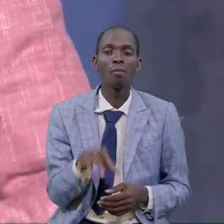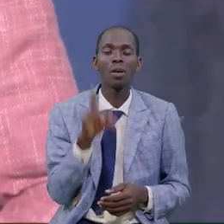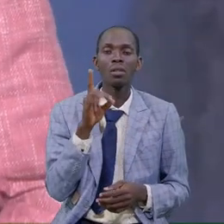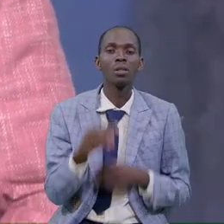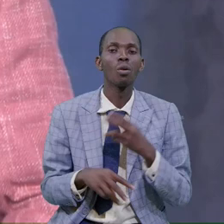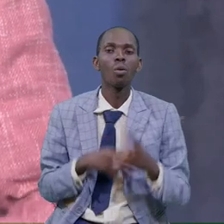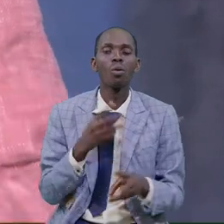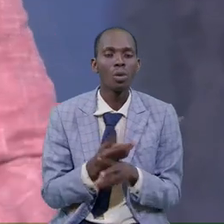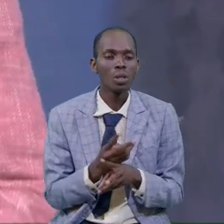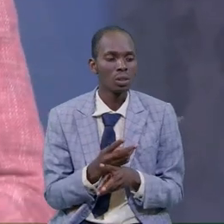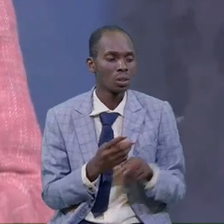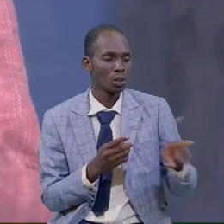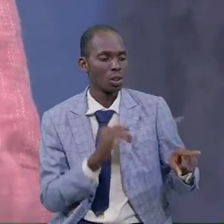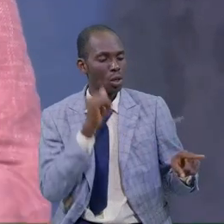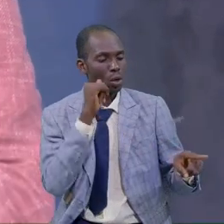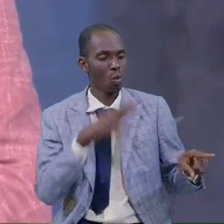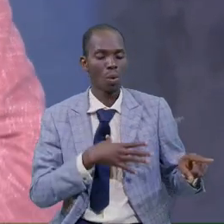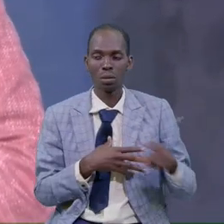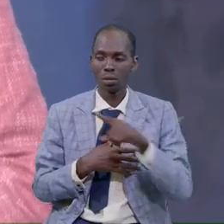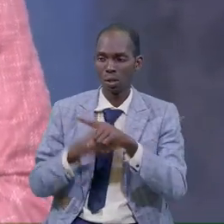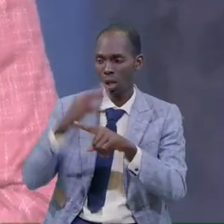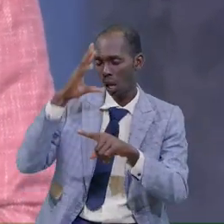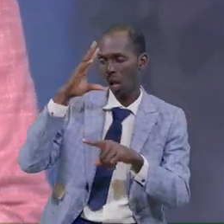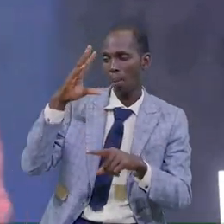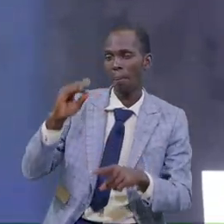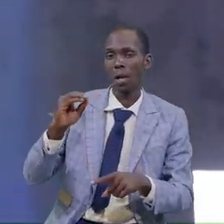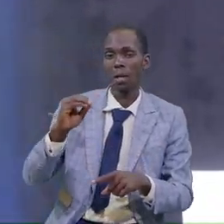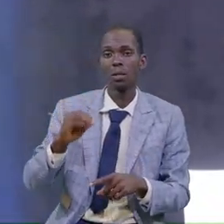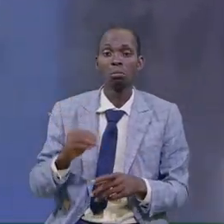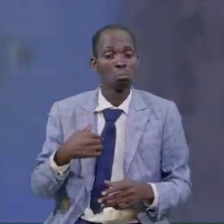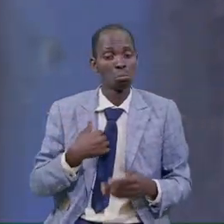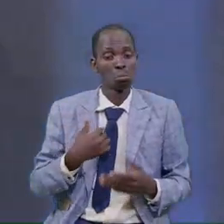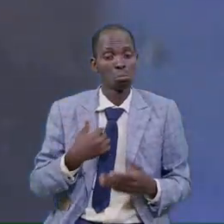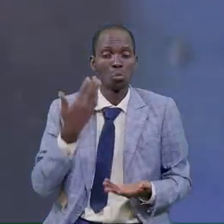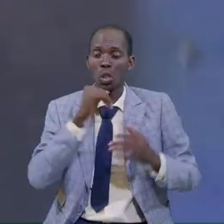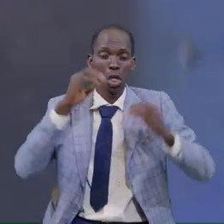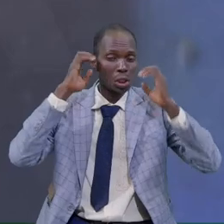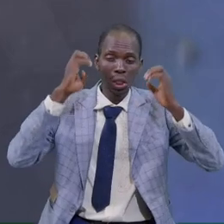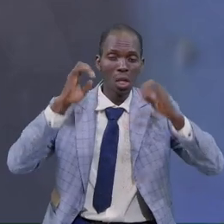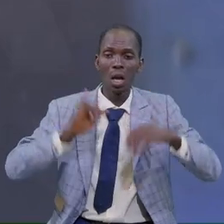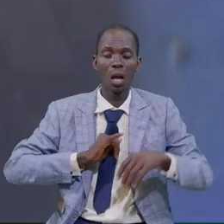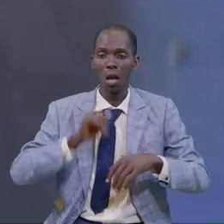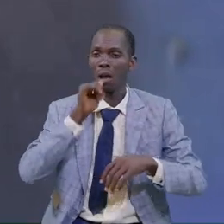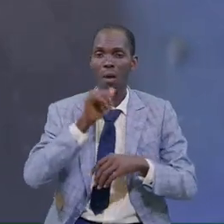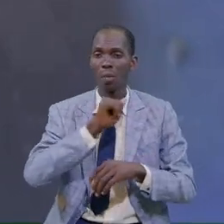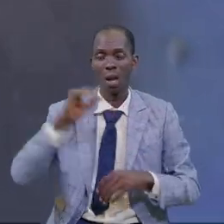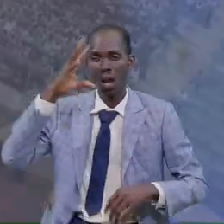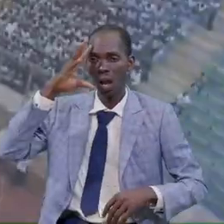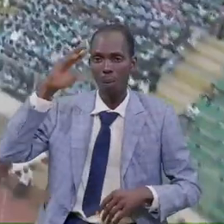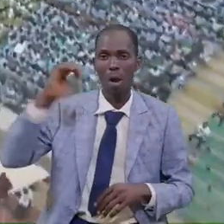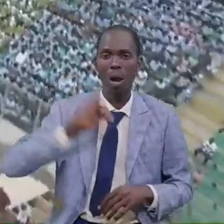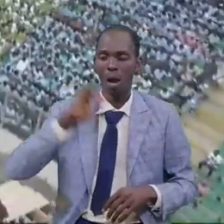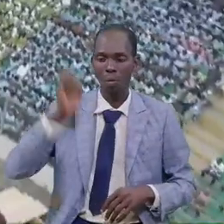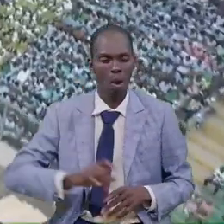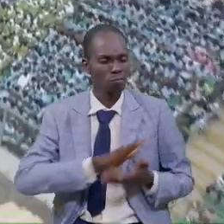Elle est une femme et je suis un homme. Même si je ne suis pas allé à l'école, je suis un homme et je dois marcher